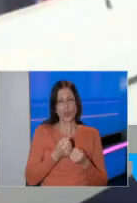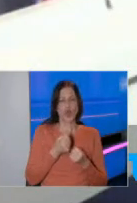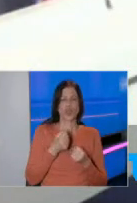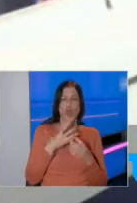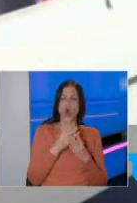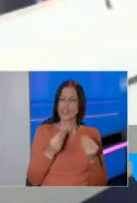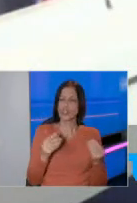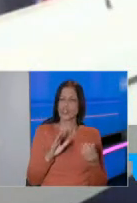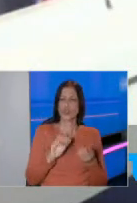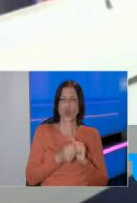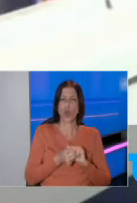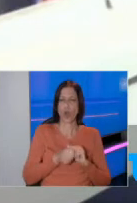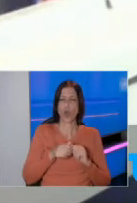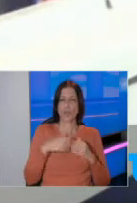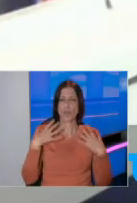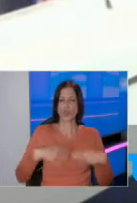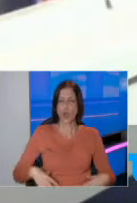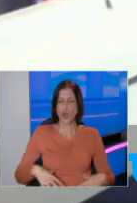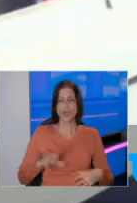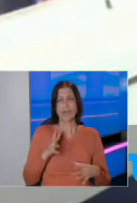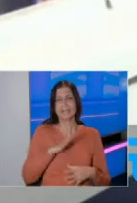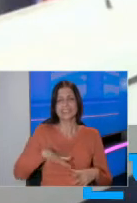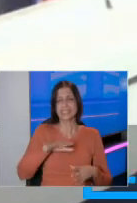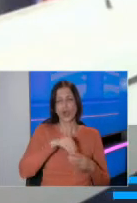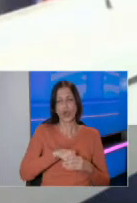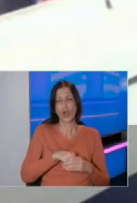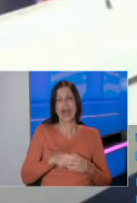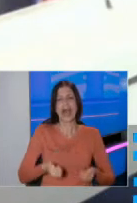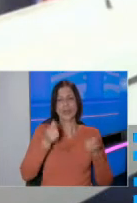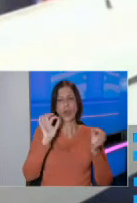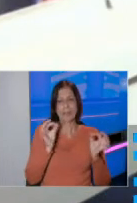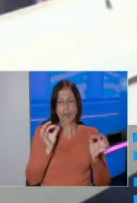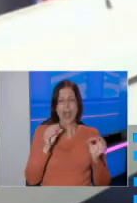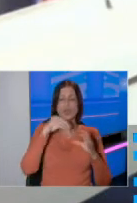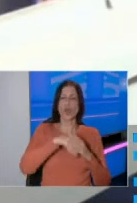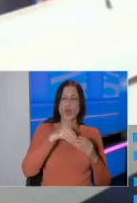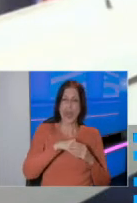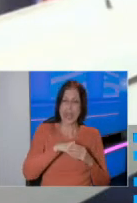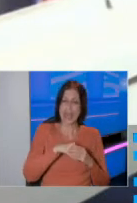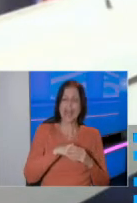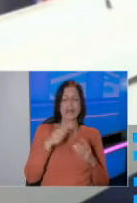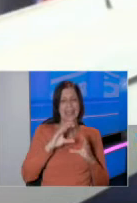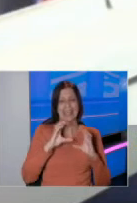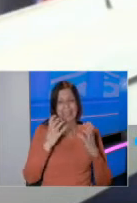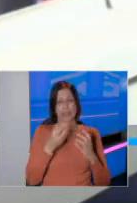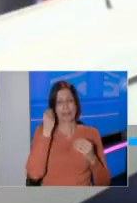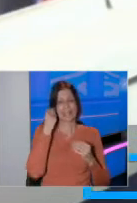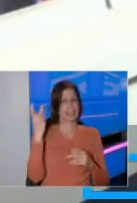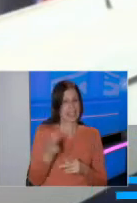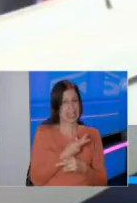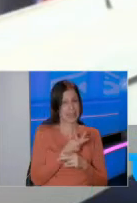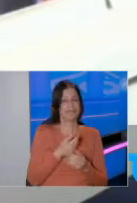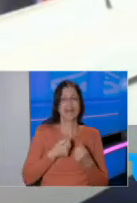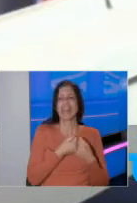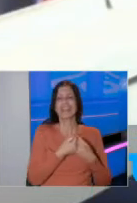מוטוריות, במסגרות של החינוך המיוחד, כולל בכיתות חינוך מיוחד בבתי ספר רגילים. האתגר הגדול הוא